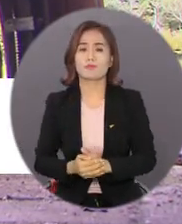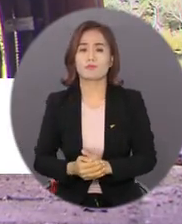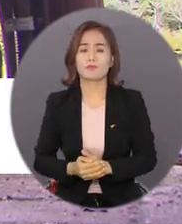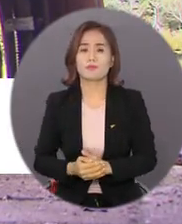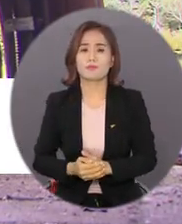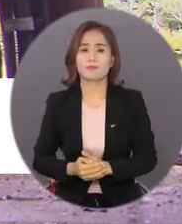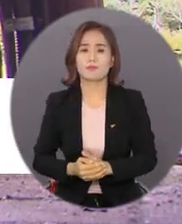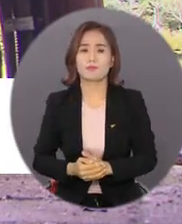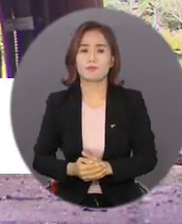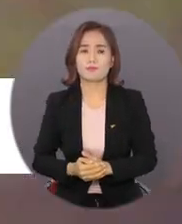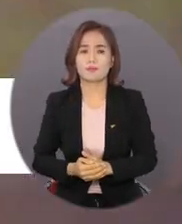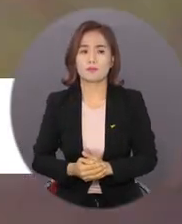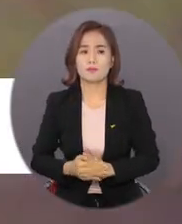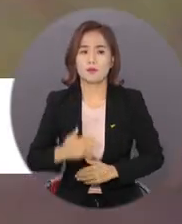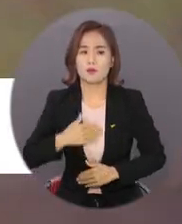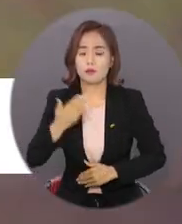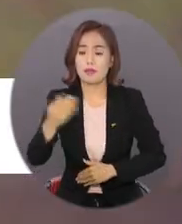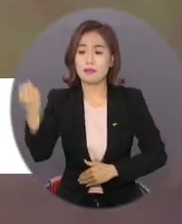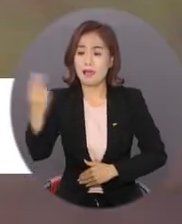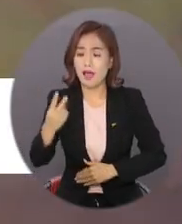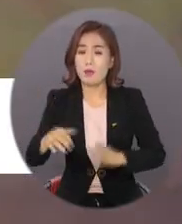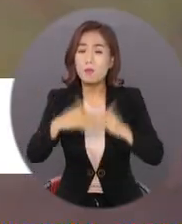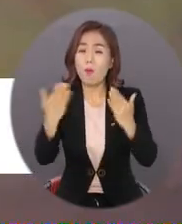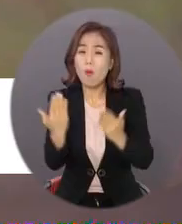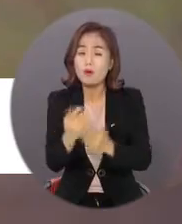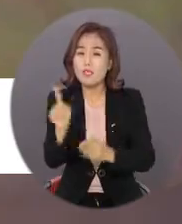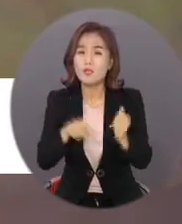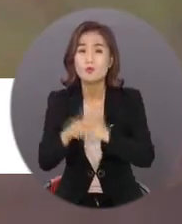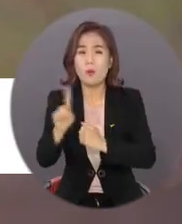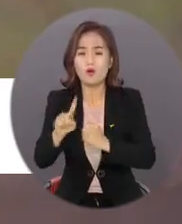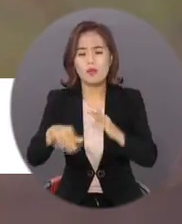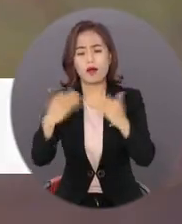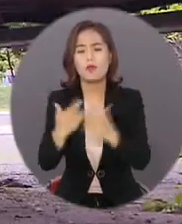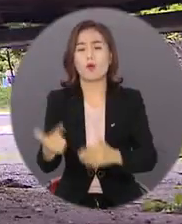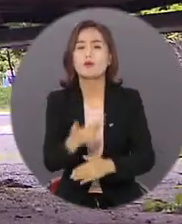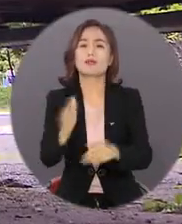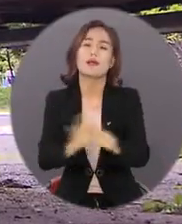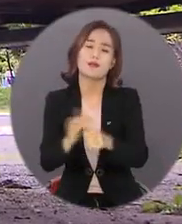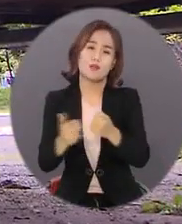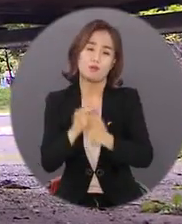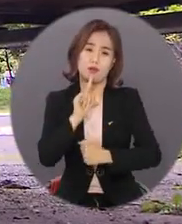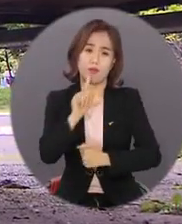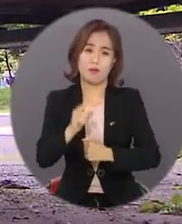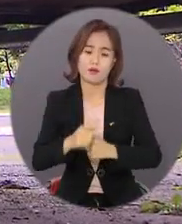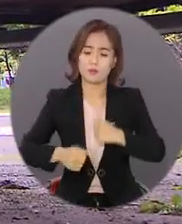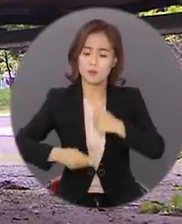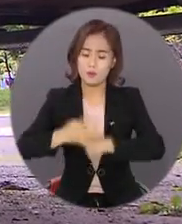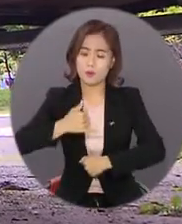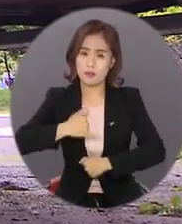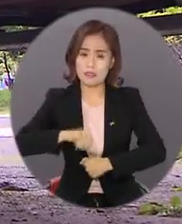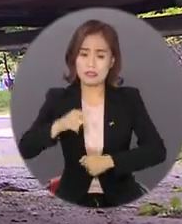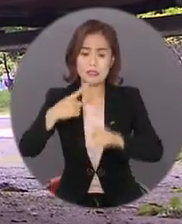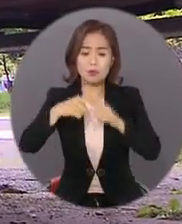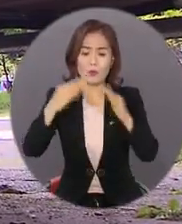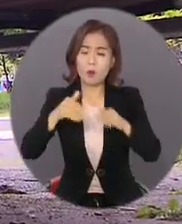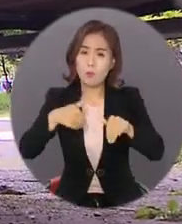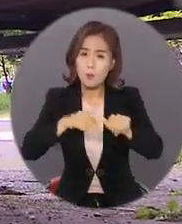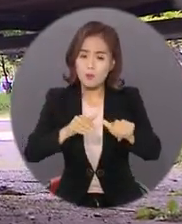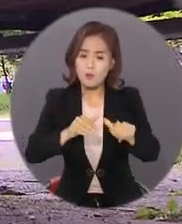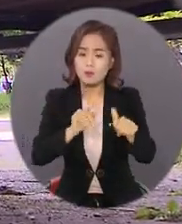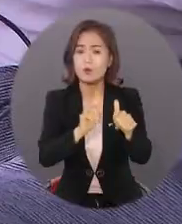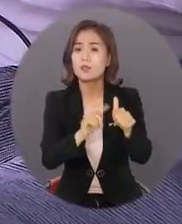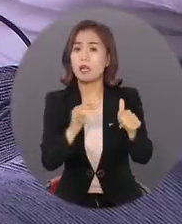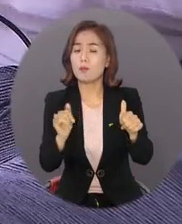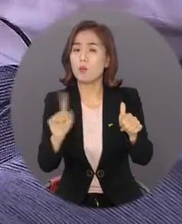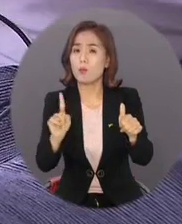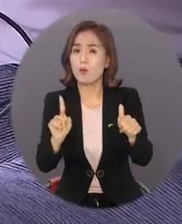했었고, 내가 너네를 사랑해서 너네를 살리려고 그런 거다. 초등학생 자녀를 이 교회에 보냈던 B 씨